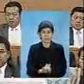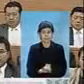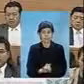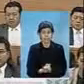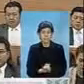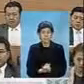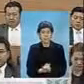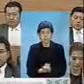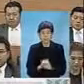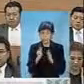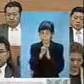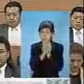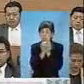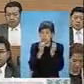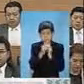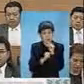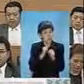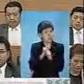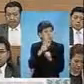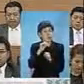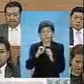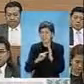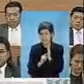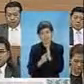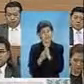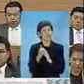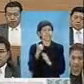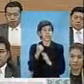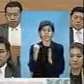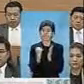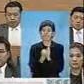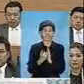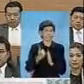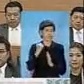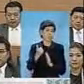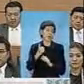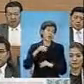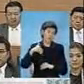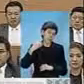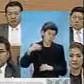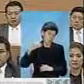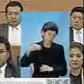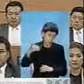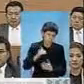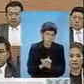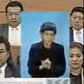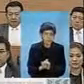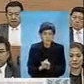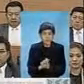ที่สุดรัฐธรรมนูญ50ก็มีผลบังคับใช้แล้วปรากฏว่าคน